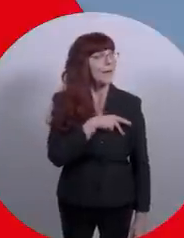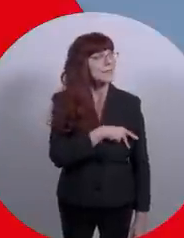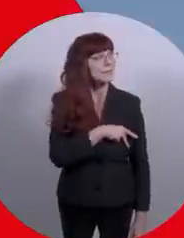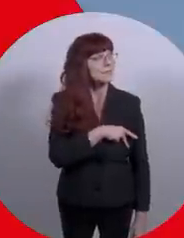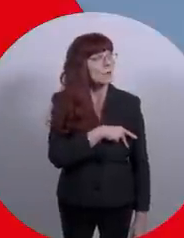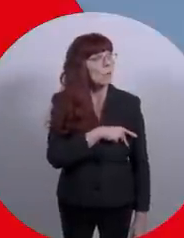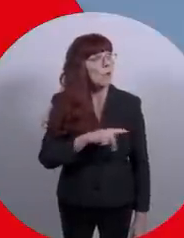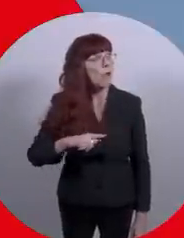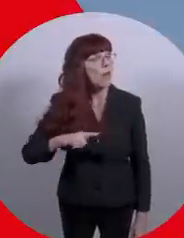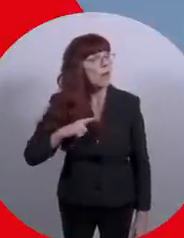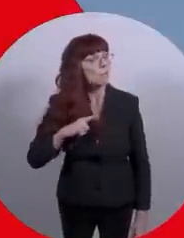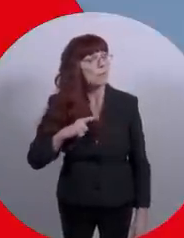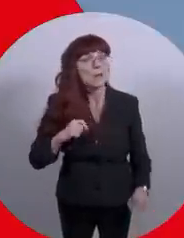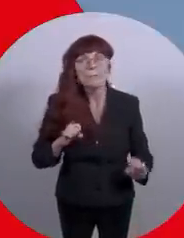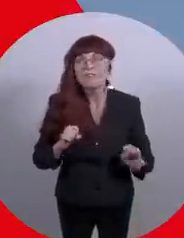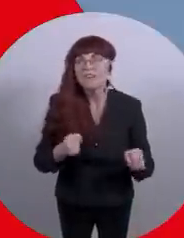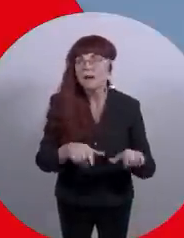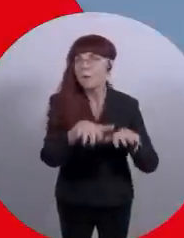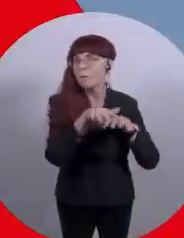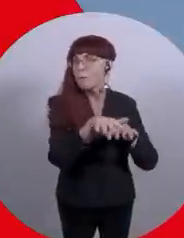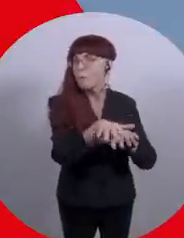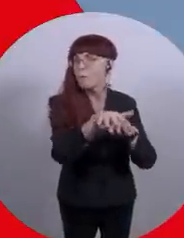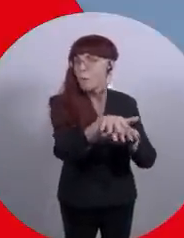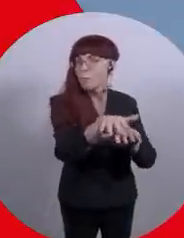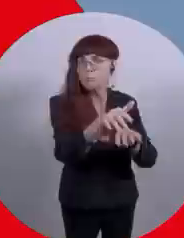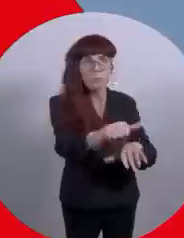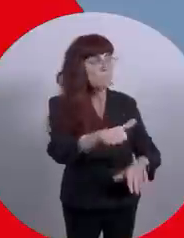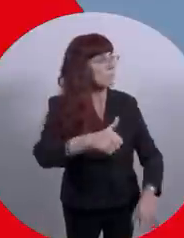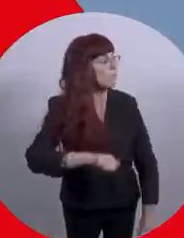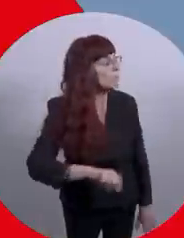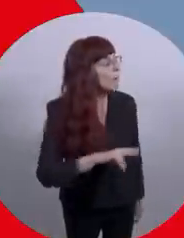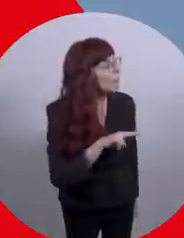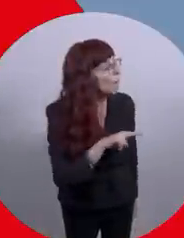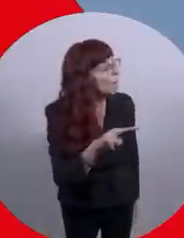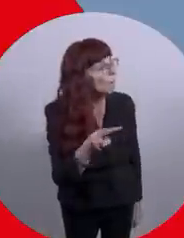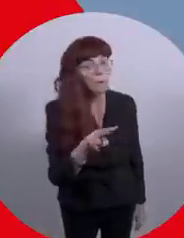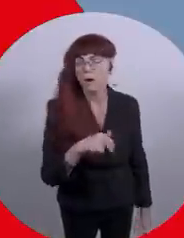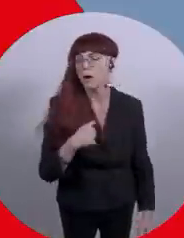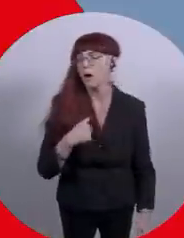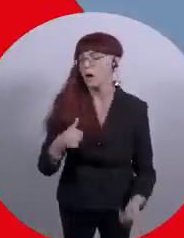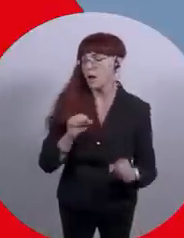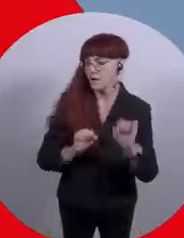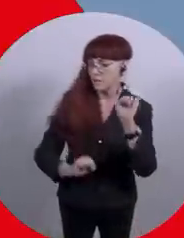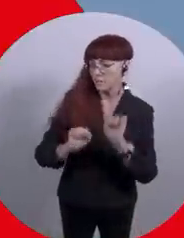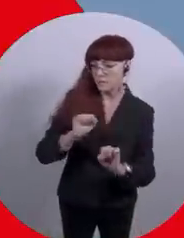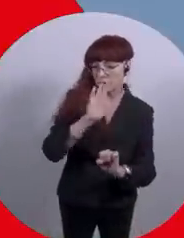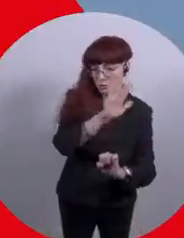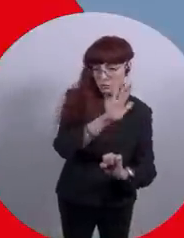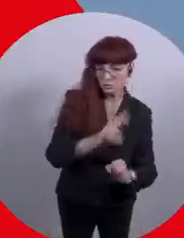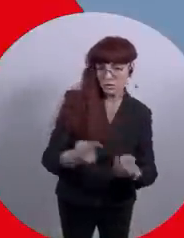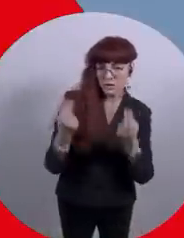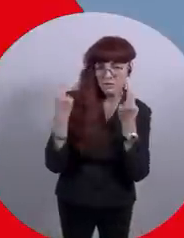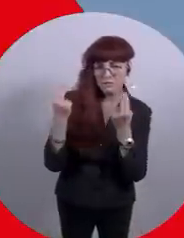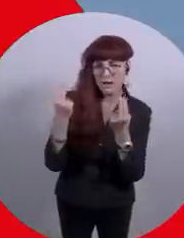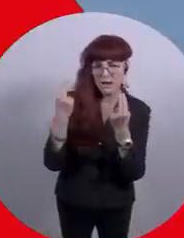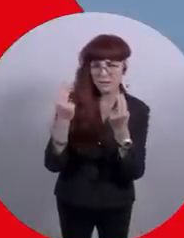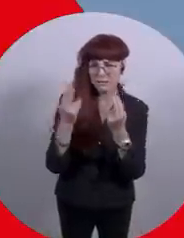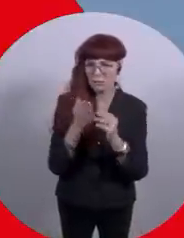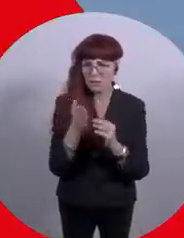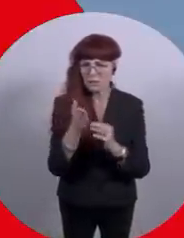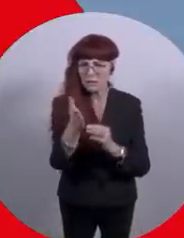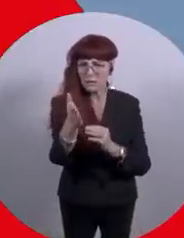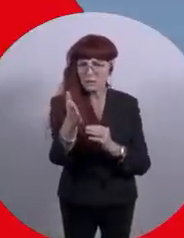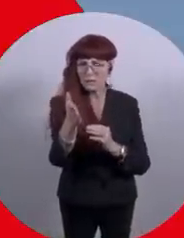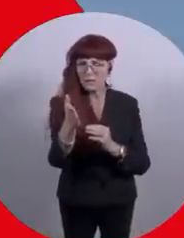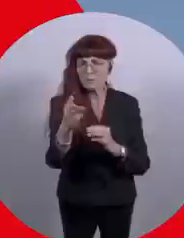Bewegung erlebt als eine Bewegung die sie an ihren Werten orientiert und